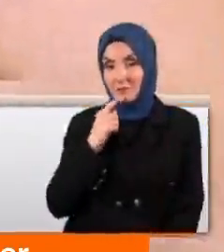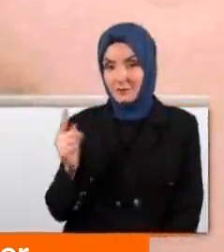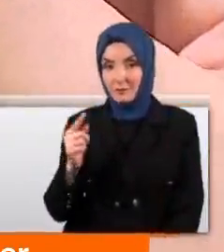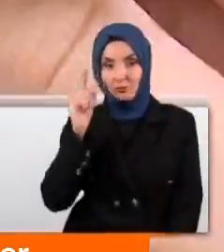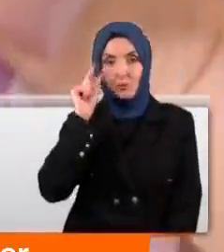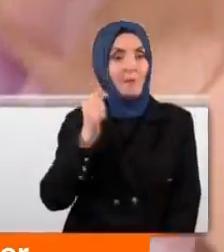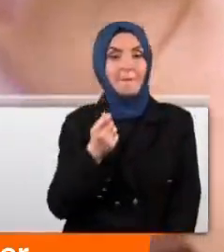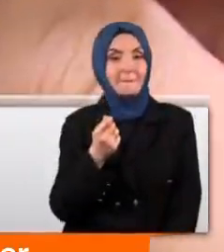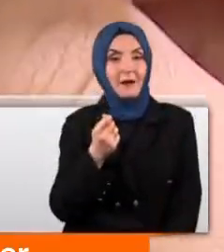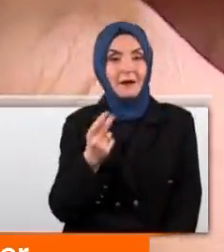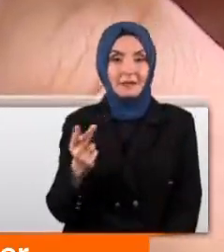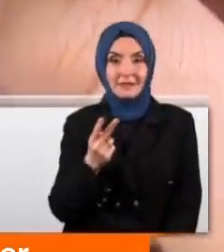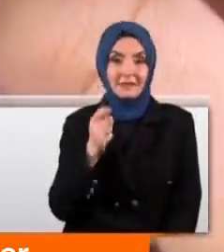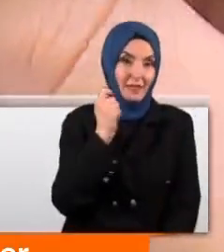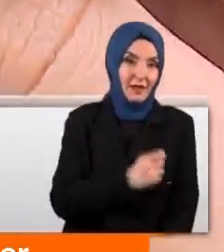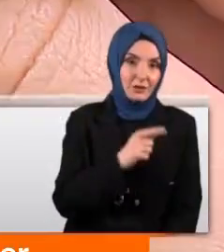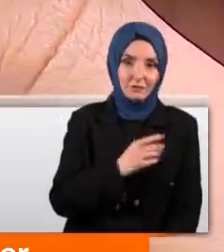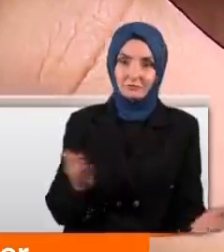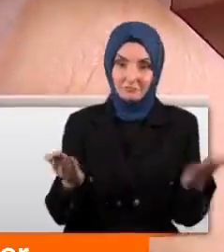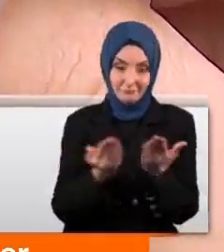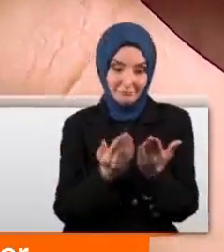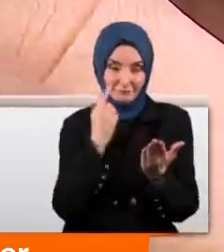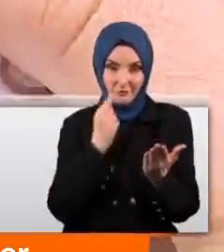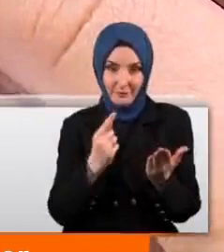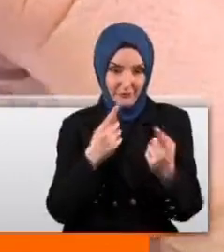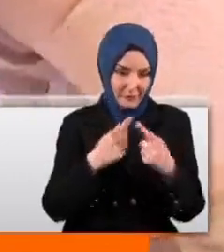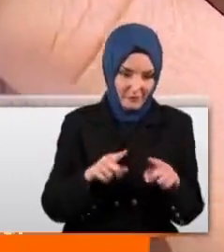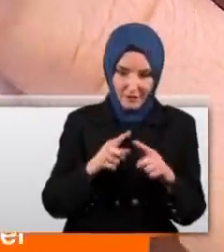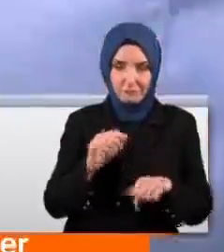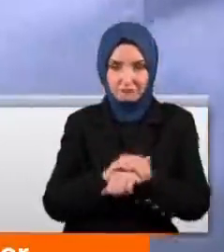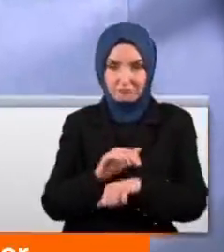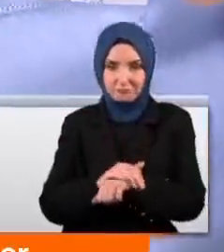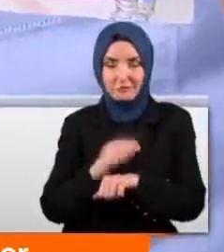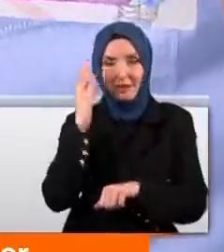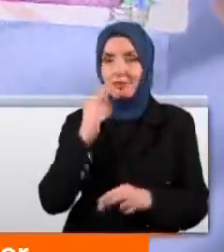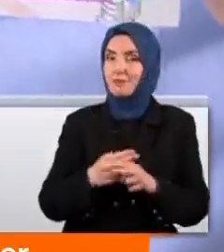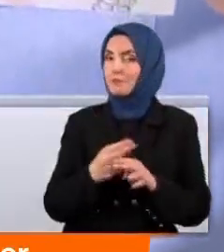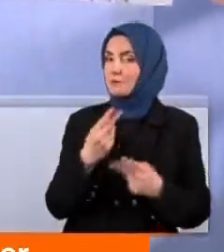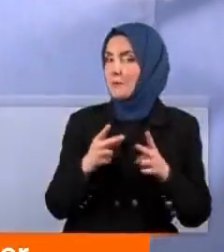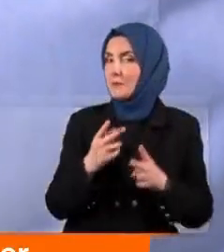koyacaksınız. Aradaki farkları sezimleyerek biraz da tecrübe sahibi olabilirsiniz.